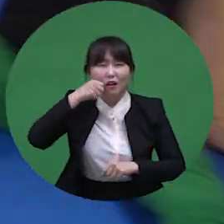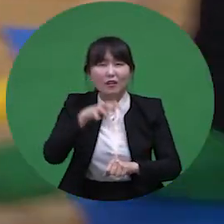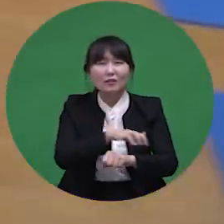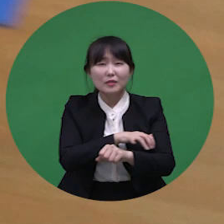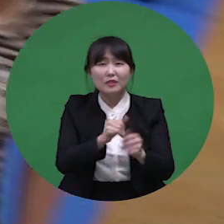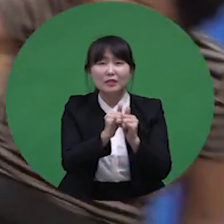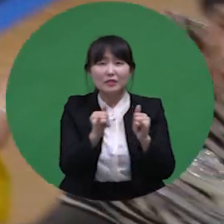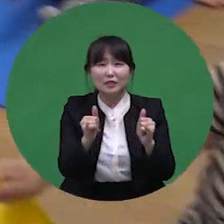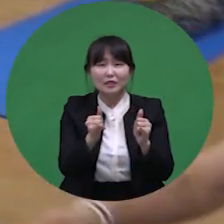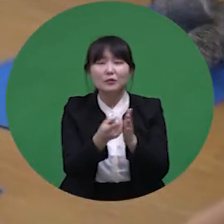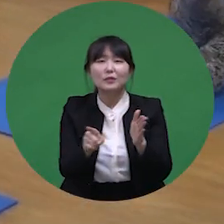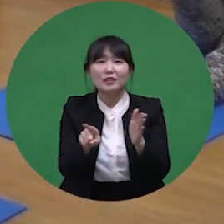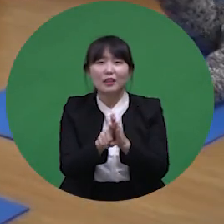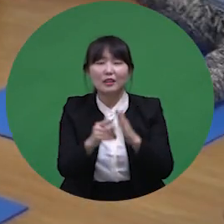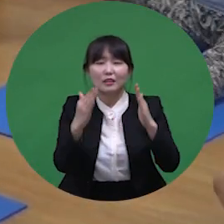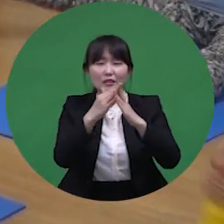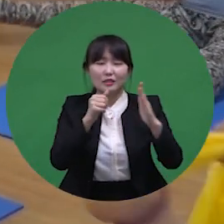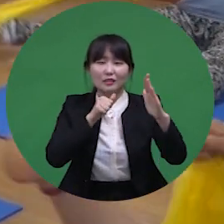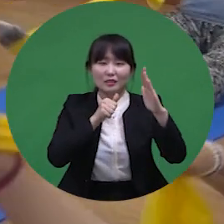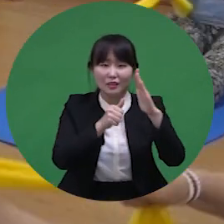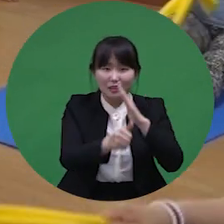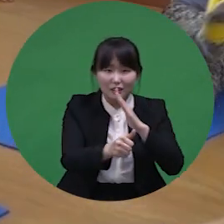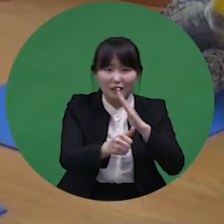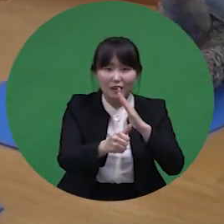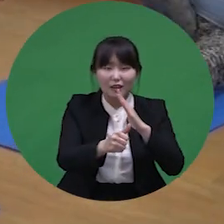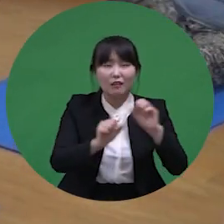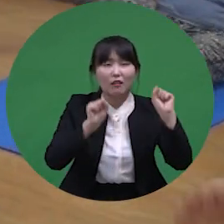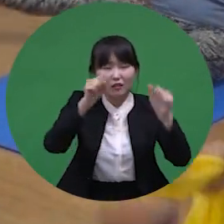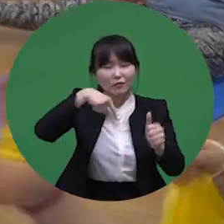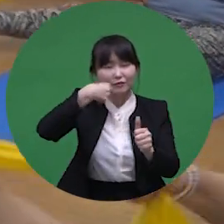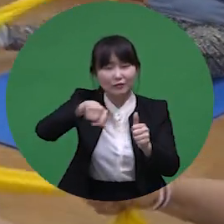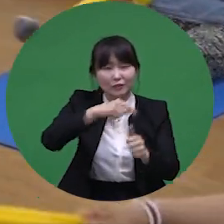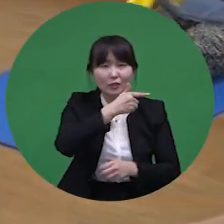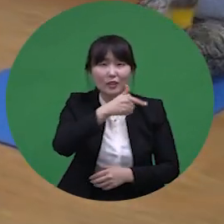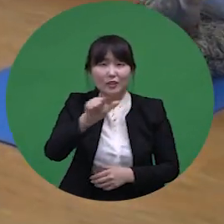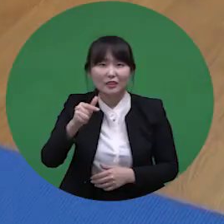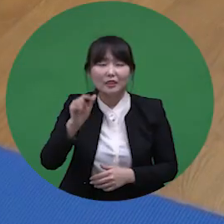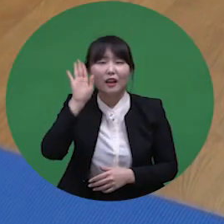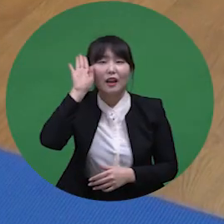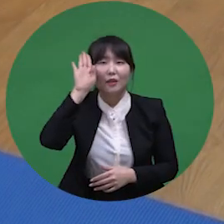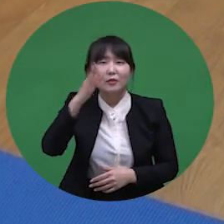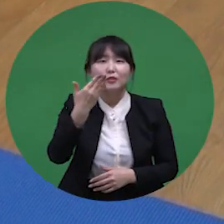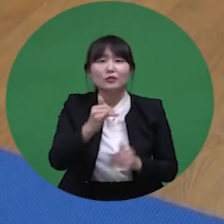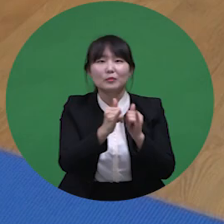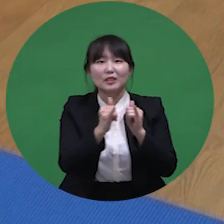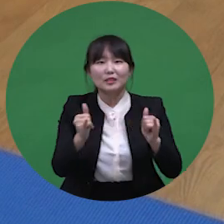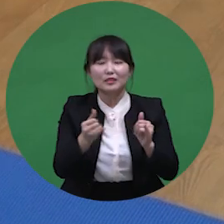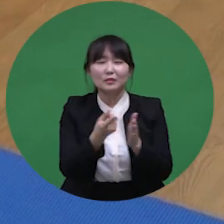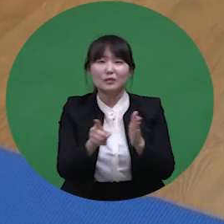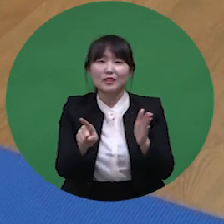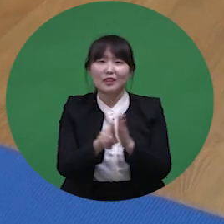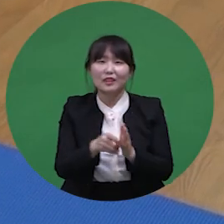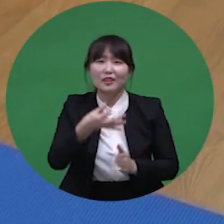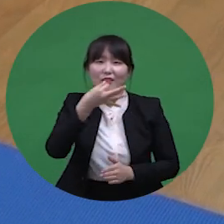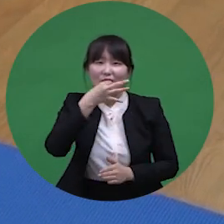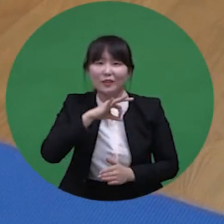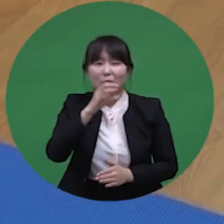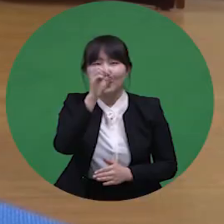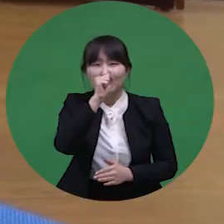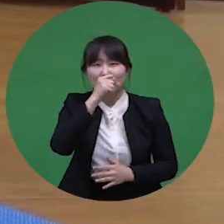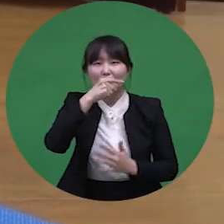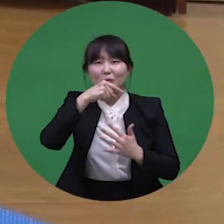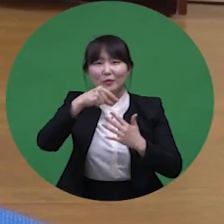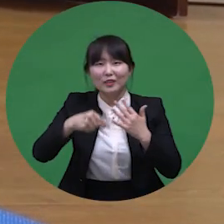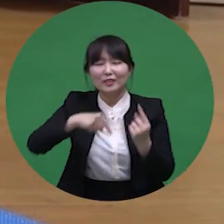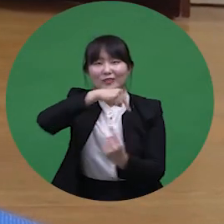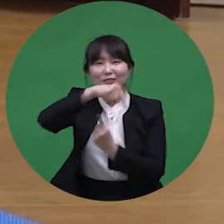어렵거나 불편하신 분들을 배려해 찾아가는 건강교실을 운영하는 등 앞으로도 구민들을 위해 유익하고